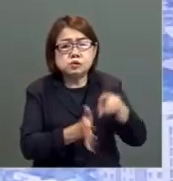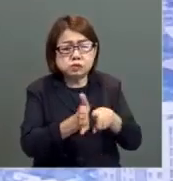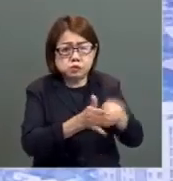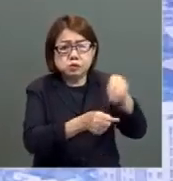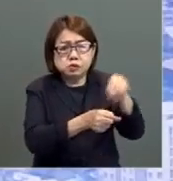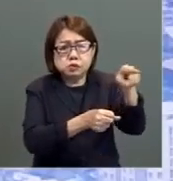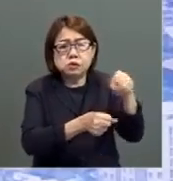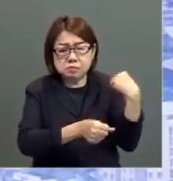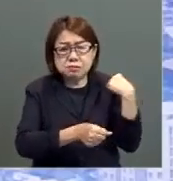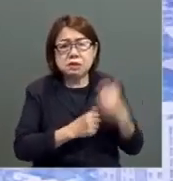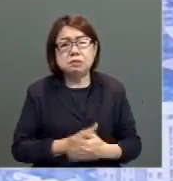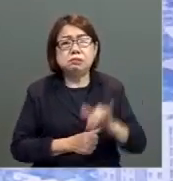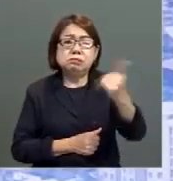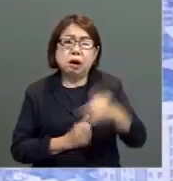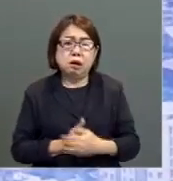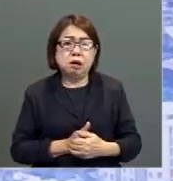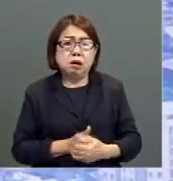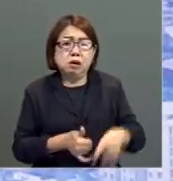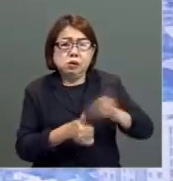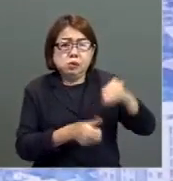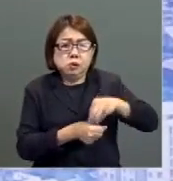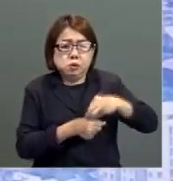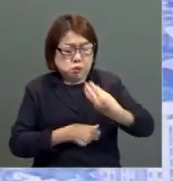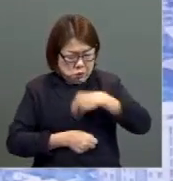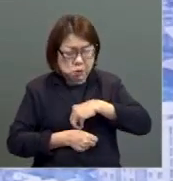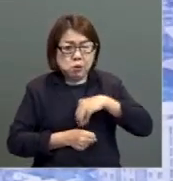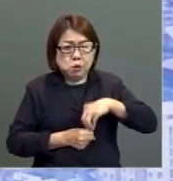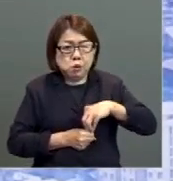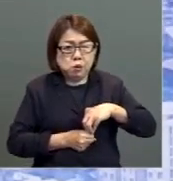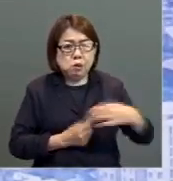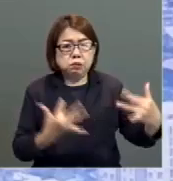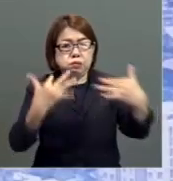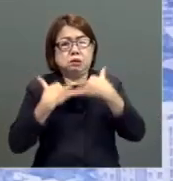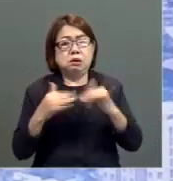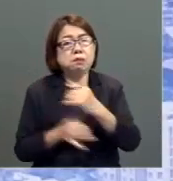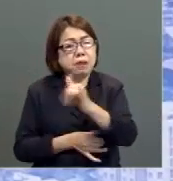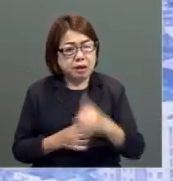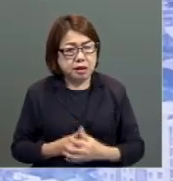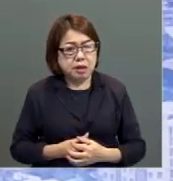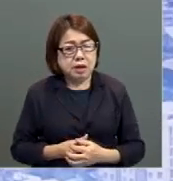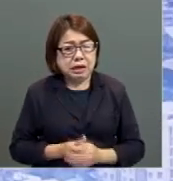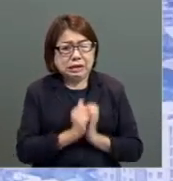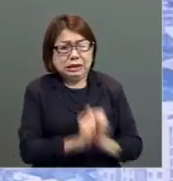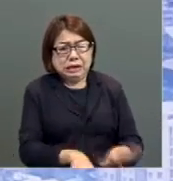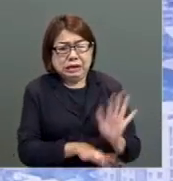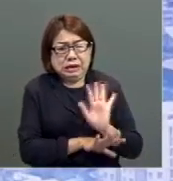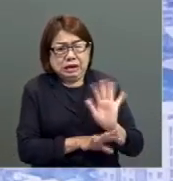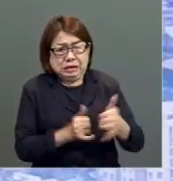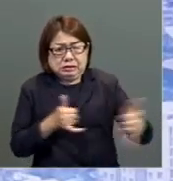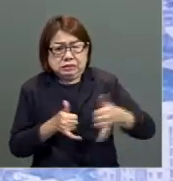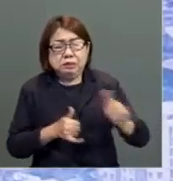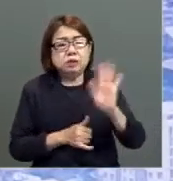คที่จะมีคนที่มีติดเชื้อเป็นพาหะมาหาเราอยู่ไม่ได้ให้รังเกียจแต่ให้ระวังตั